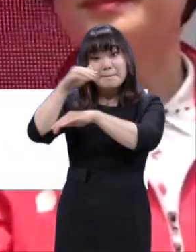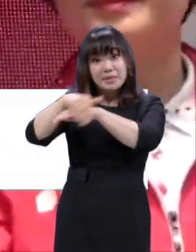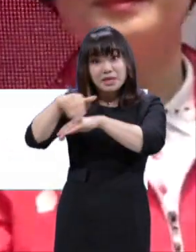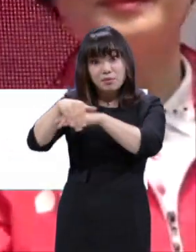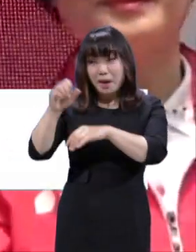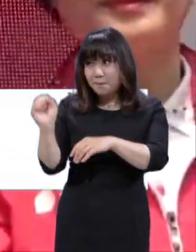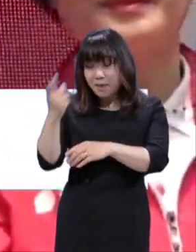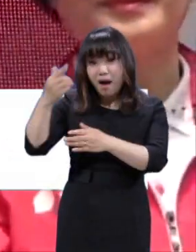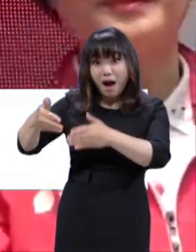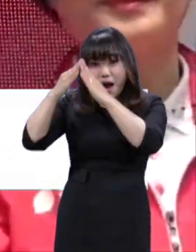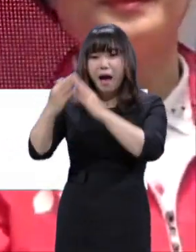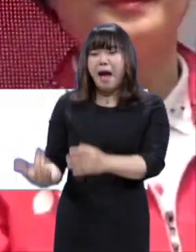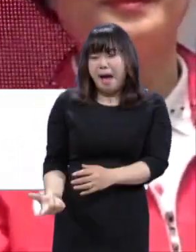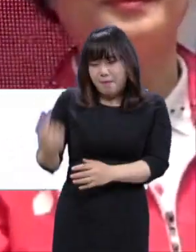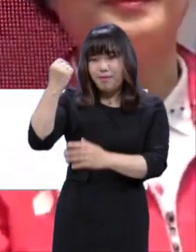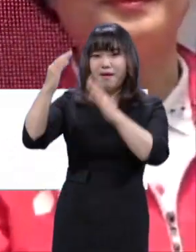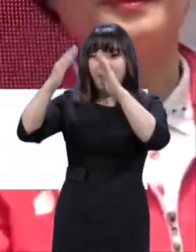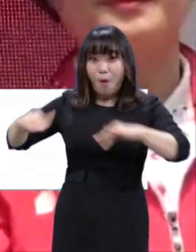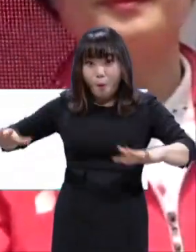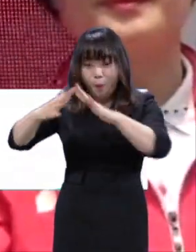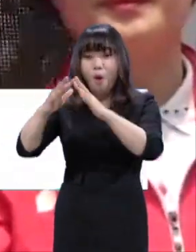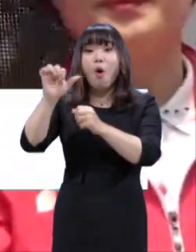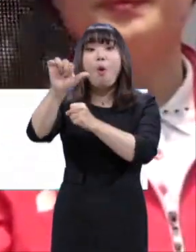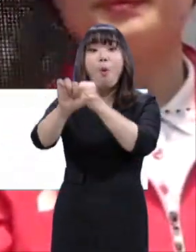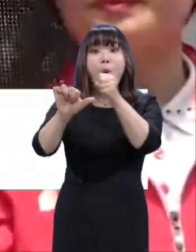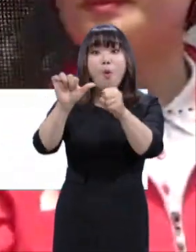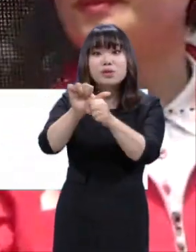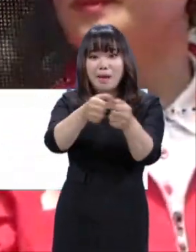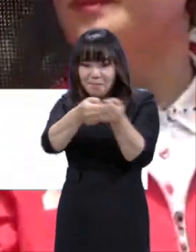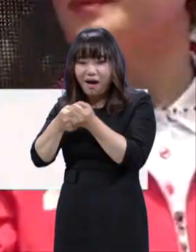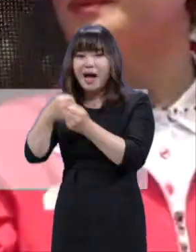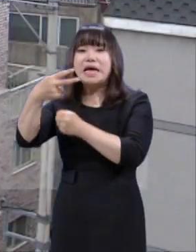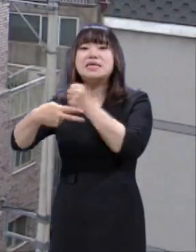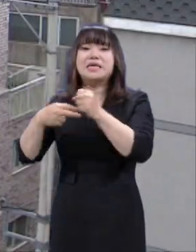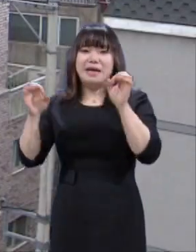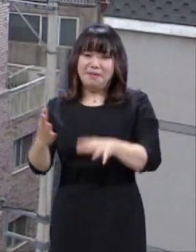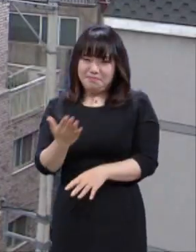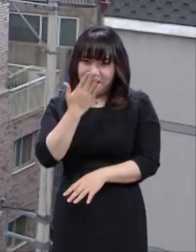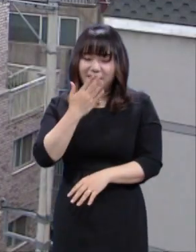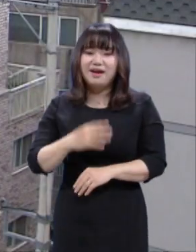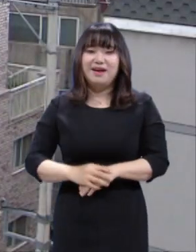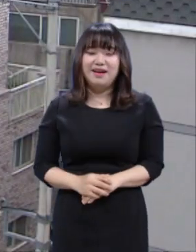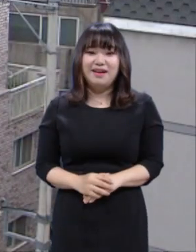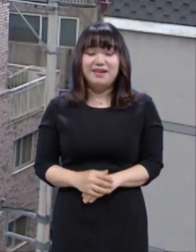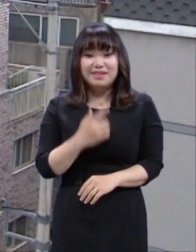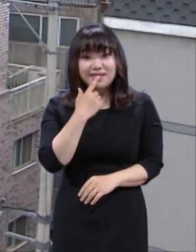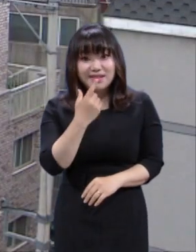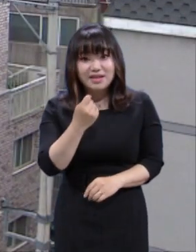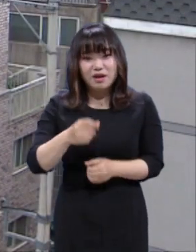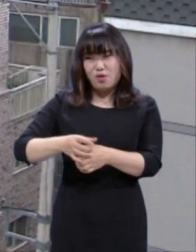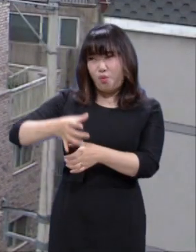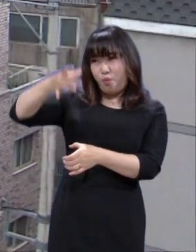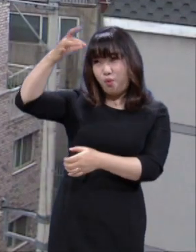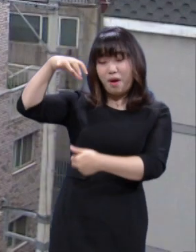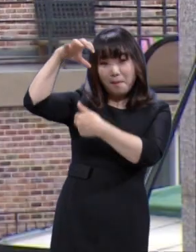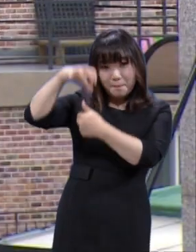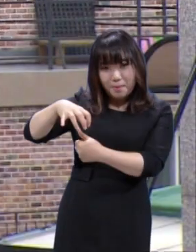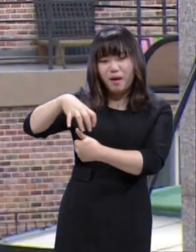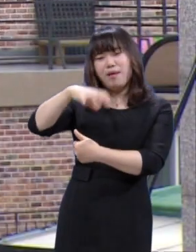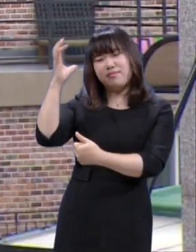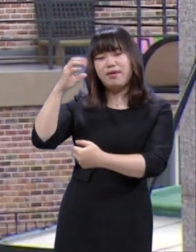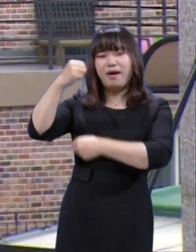하면 굉장히 빨라집니다. 5년이 2년으로 줄어들어요. 마지막으로 고도제한 완화 등이